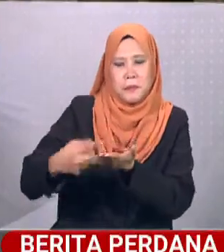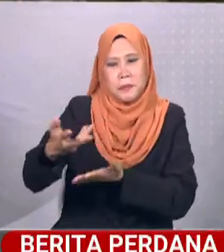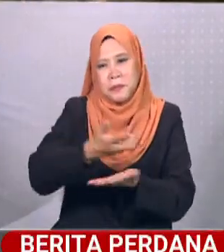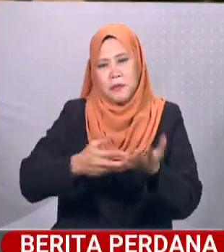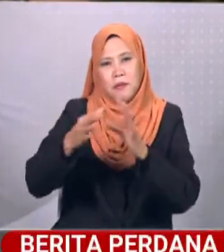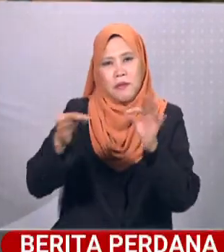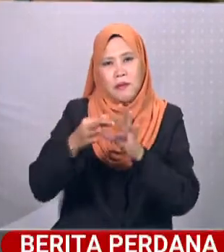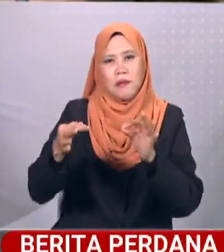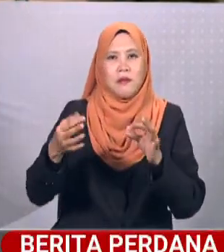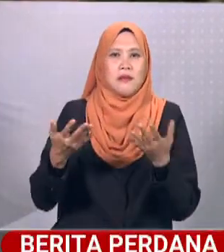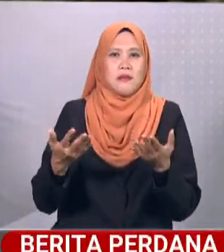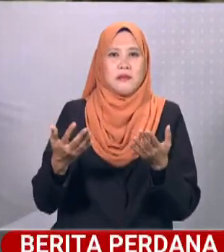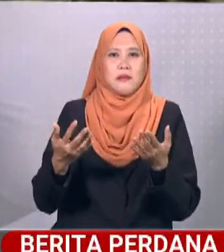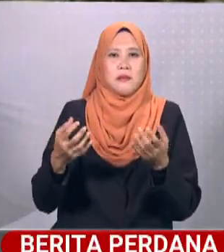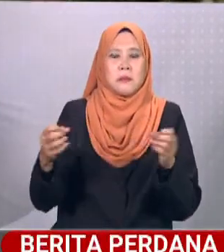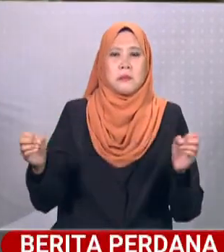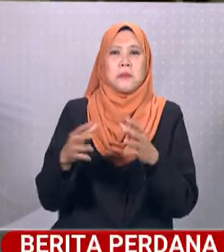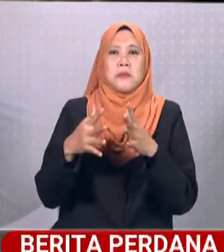mencipta kontroversi di antara kita.